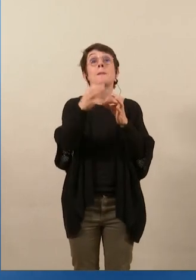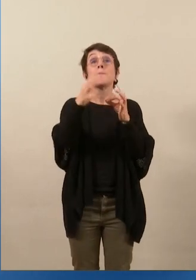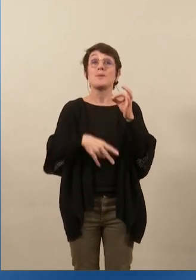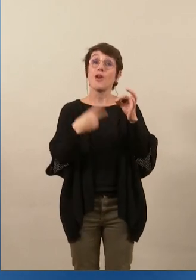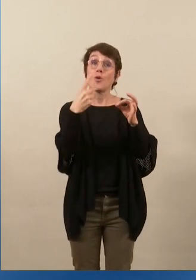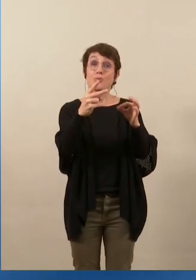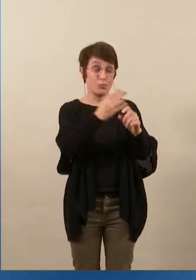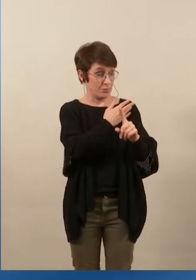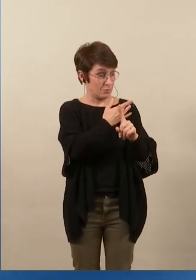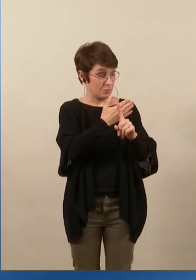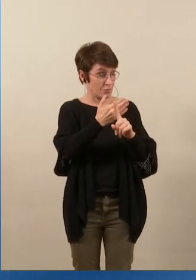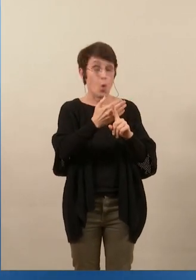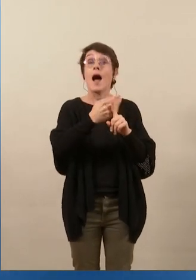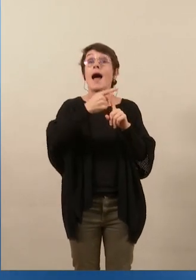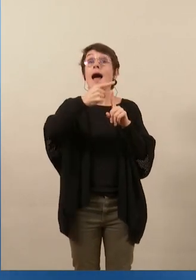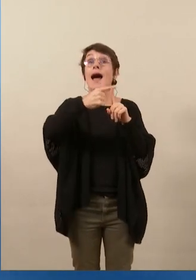des